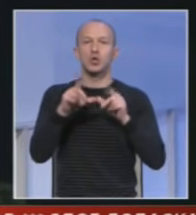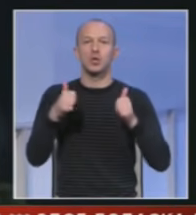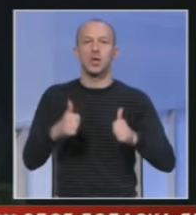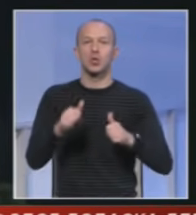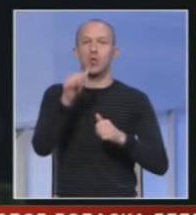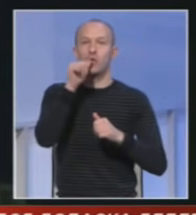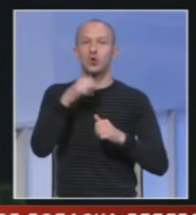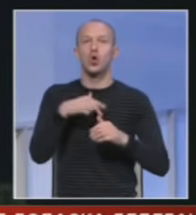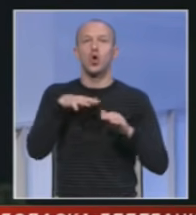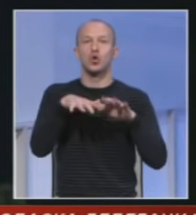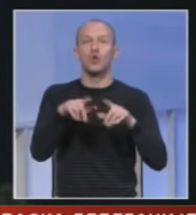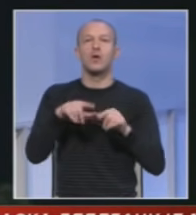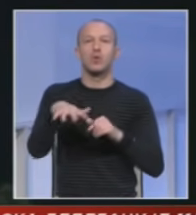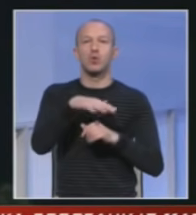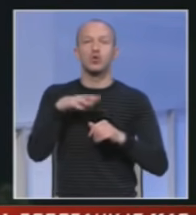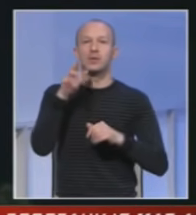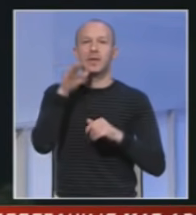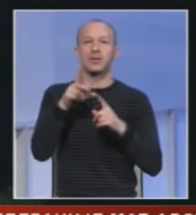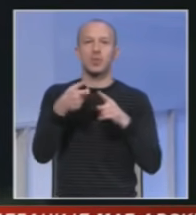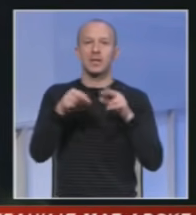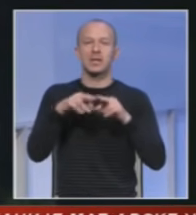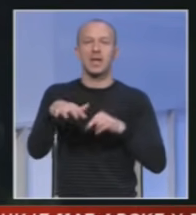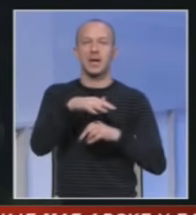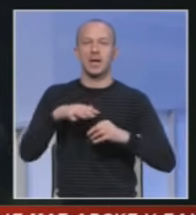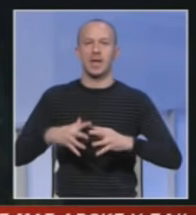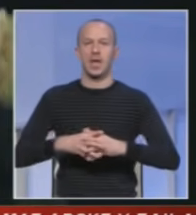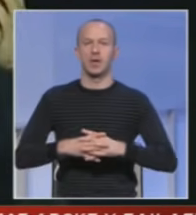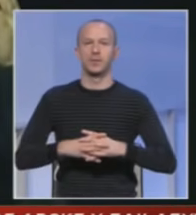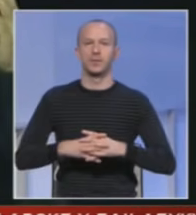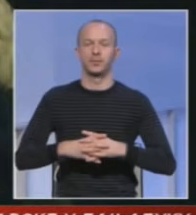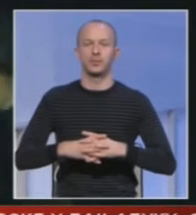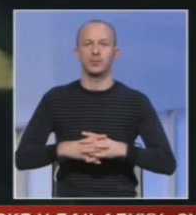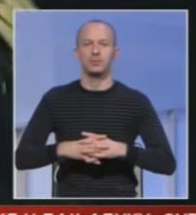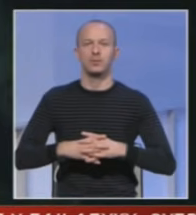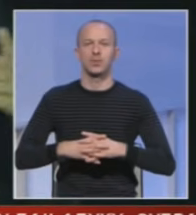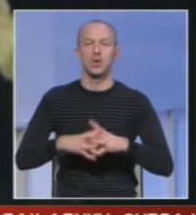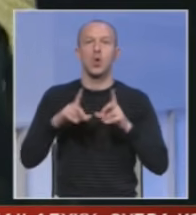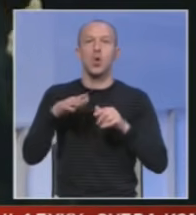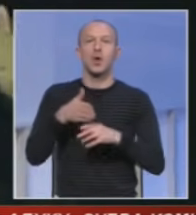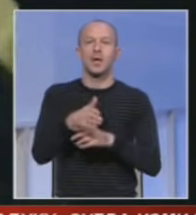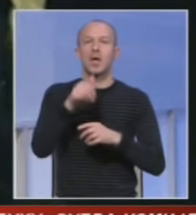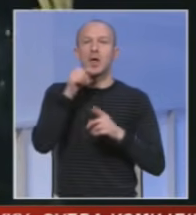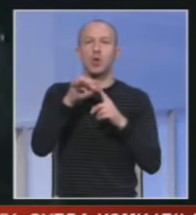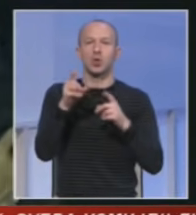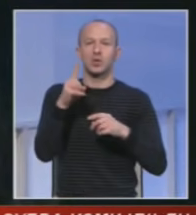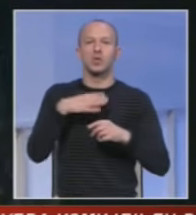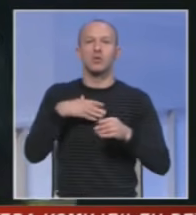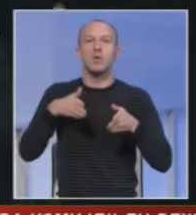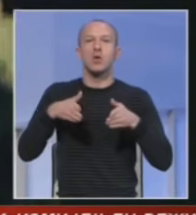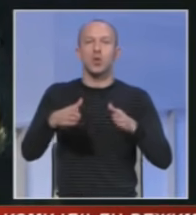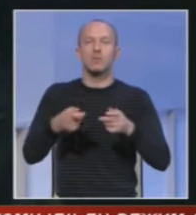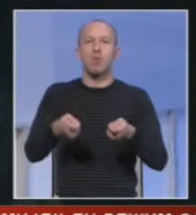trenutno vodotokovi na području Sarajevsko-Romanijske regije u rijeke su i potoci u svojim